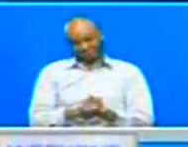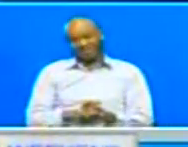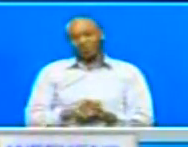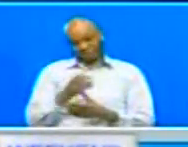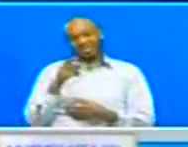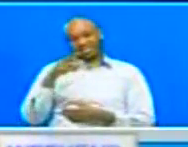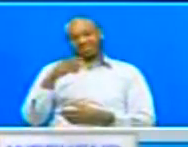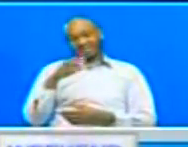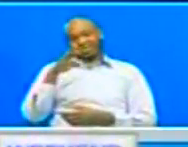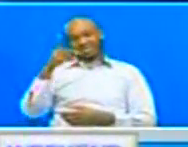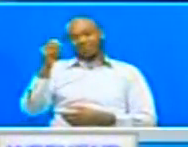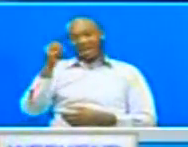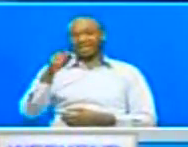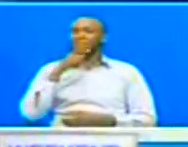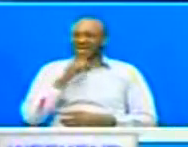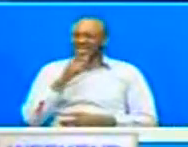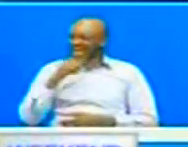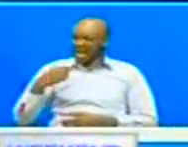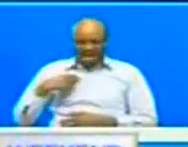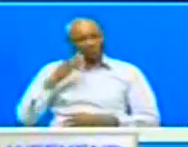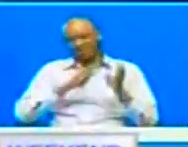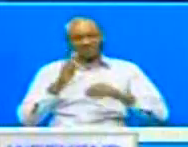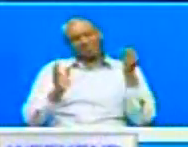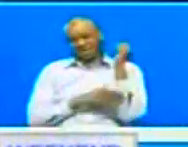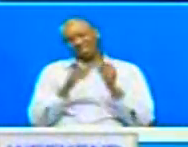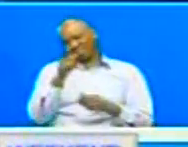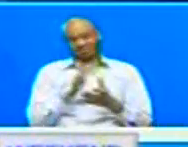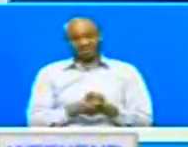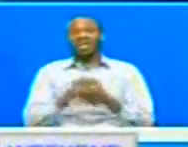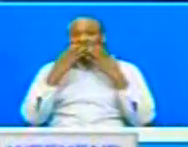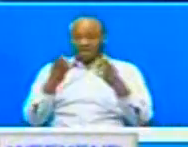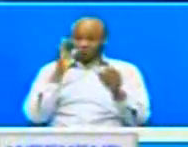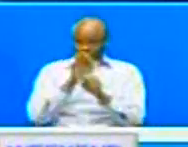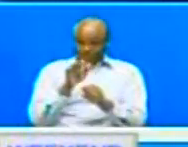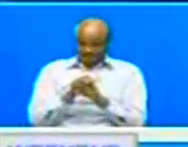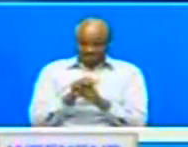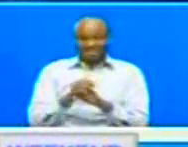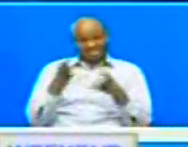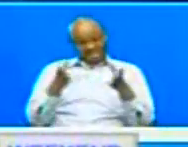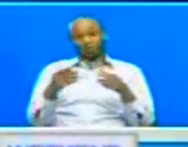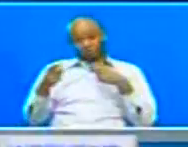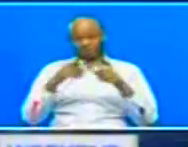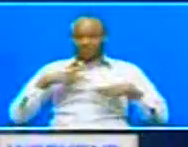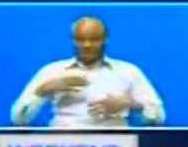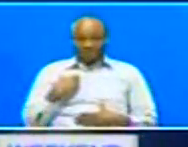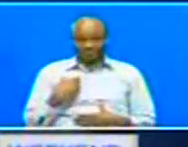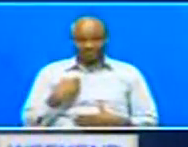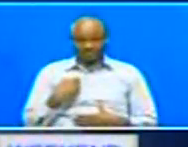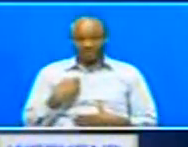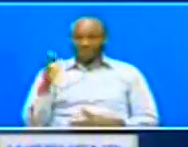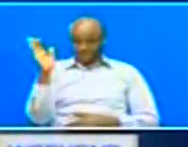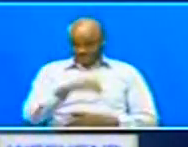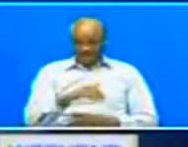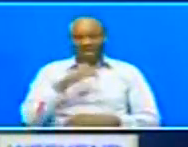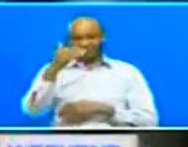I agree with Godwin. Men have some very strange behaviors. Thank you very much, gentlemen, and we'll now take a very short break. We'll